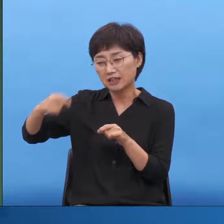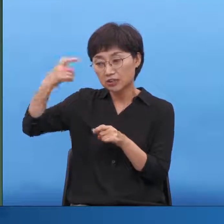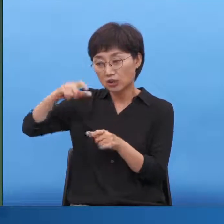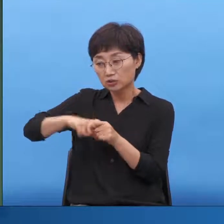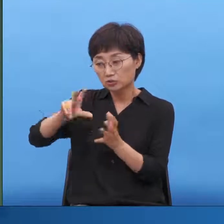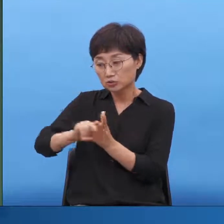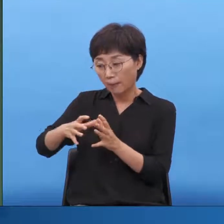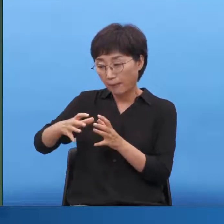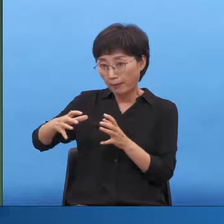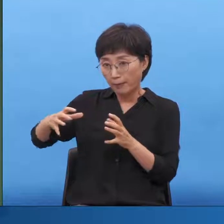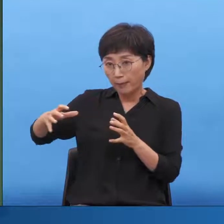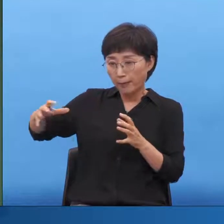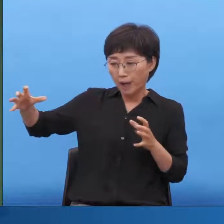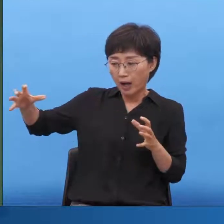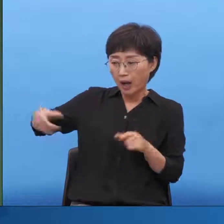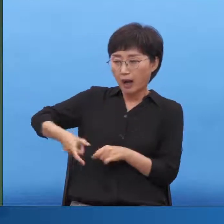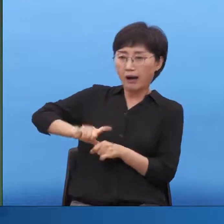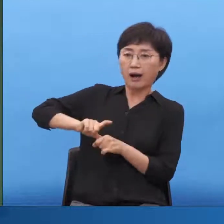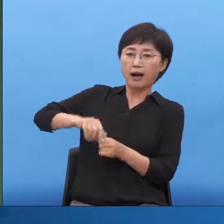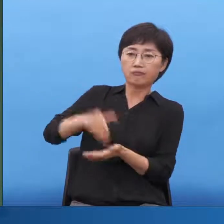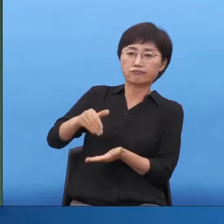안 되잖아요. 그러니까 지금.